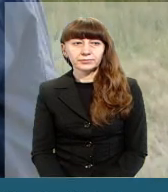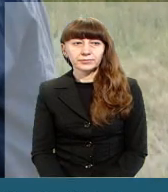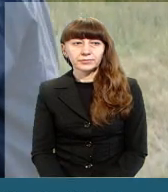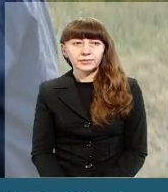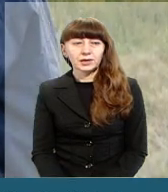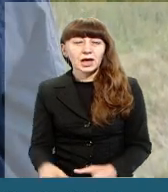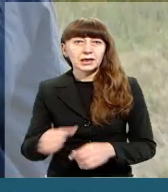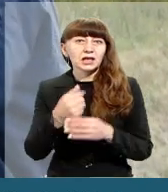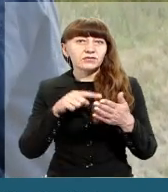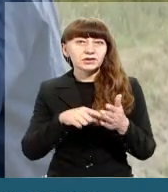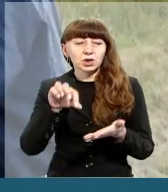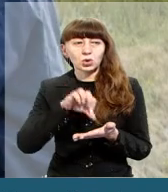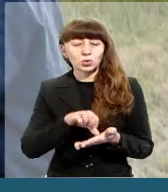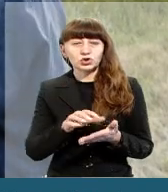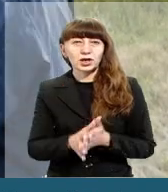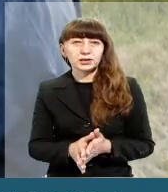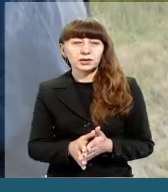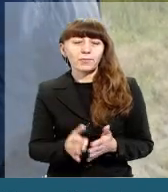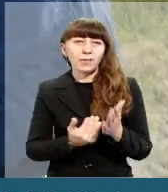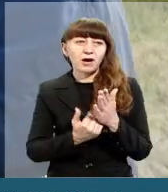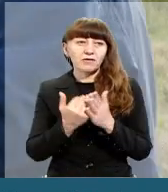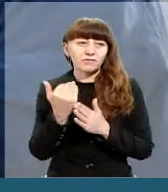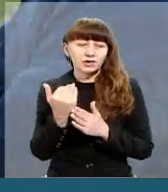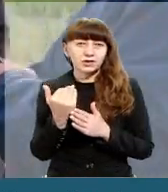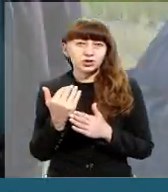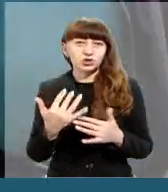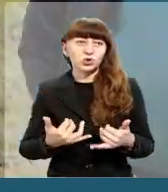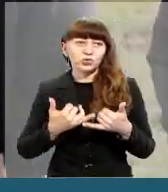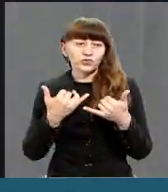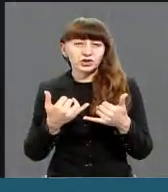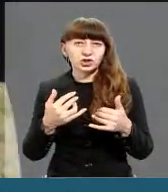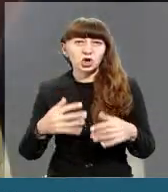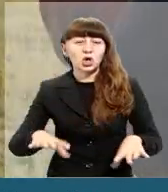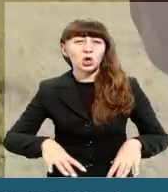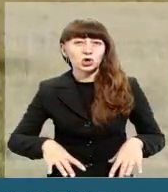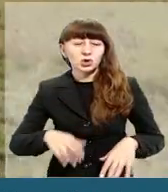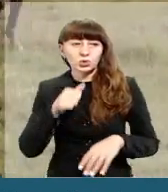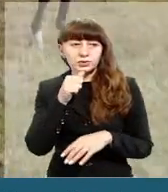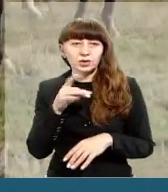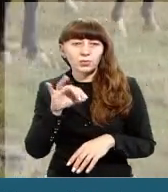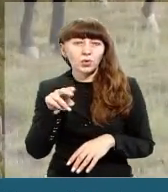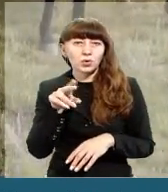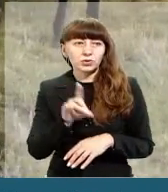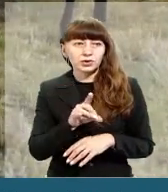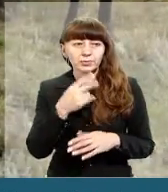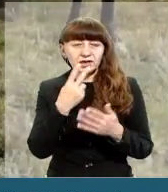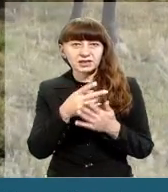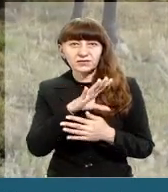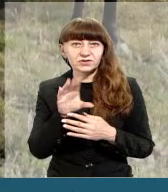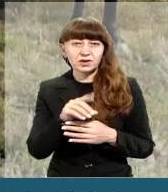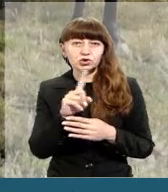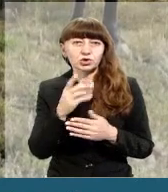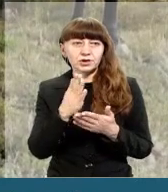Жарысқа қатысудағы басты мақсат тұлпарлардың төресі Қостанай тұқымды жылқыларының беделін көтеріп, әлемдік аламанда әмбебап тұлпар